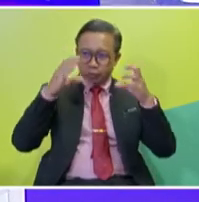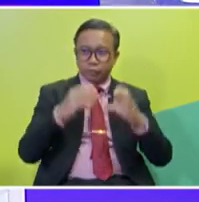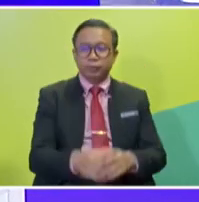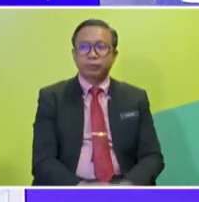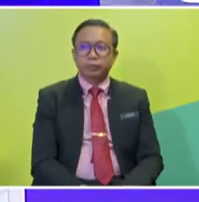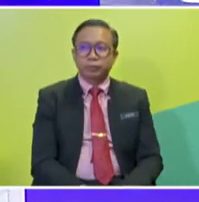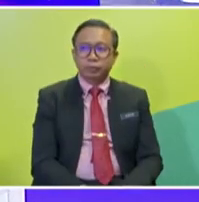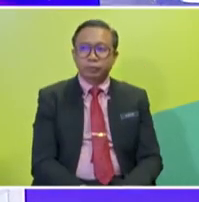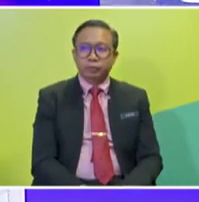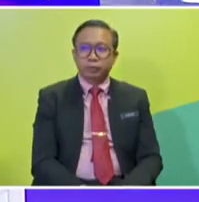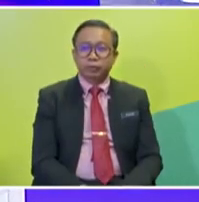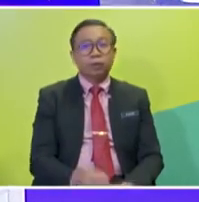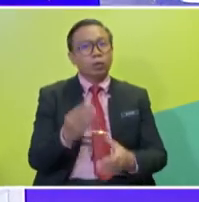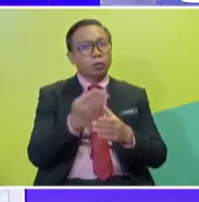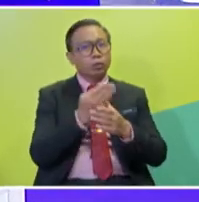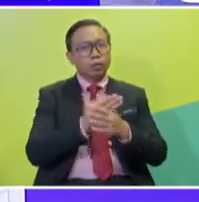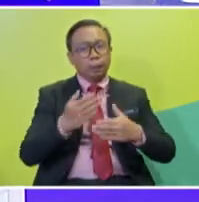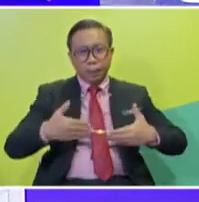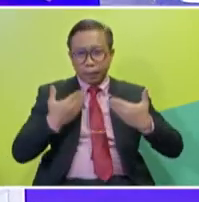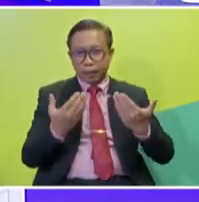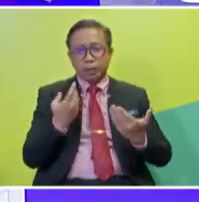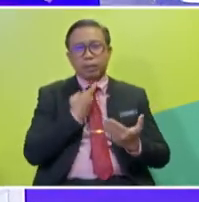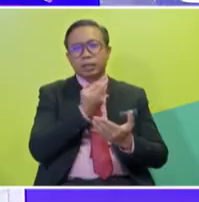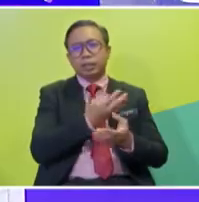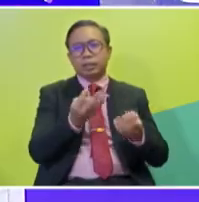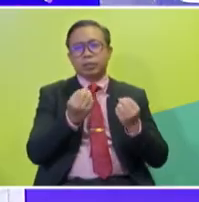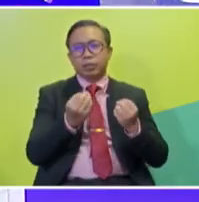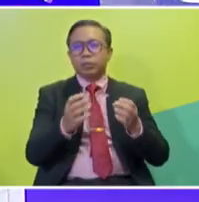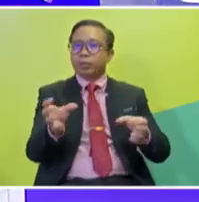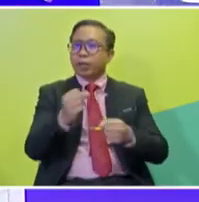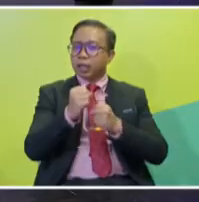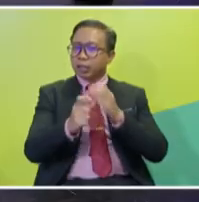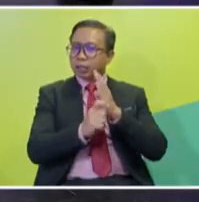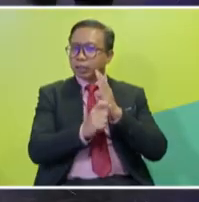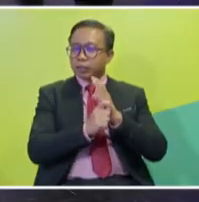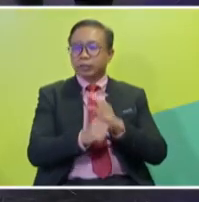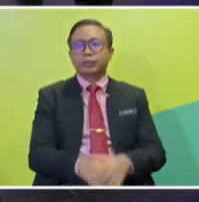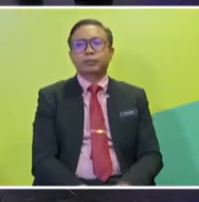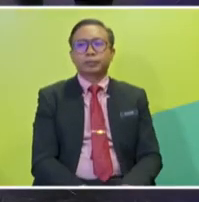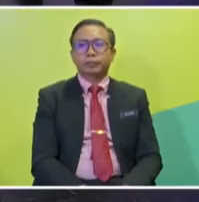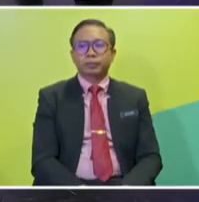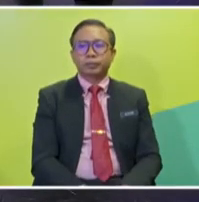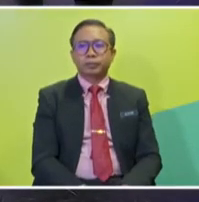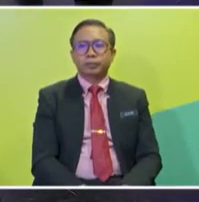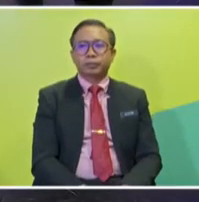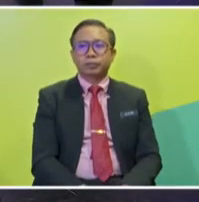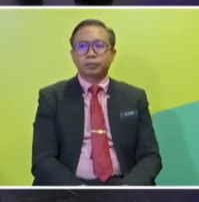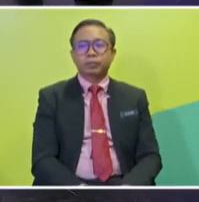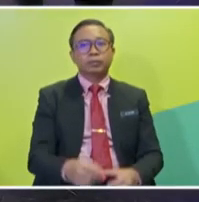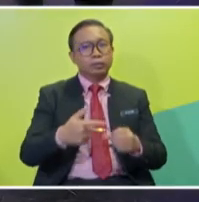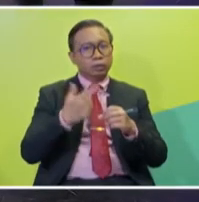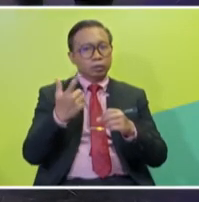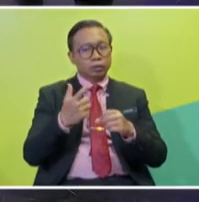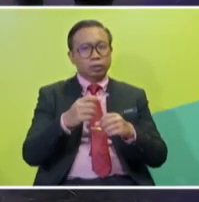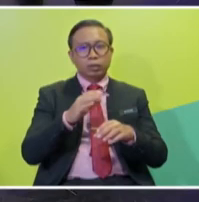juga jago boleh tak kongsikan macam mana kita Boleh dapatkan bahan tambahan untuk topi hari ini betul kita perlu teruskan di luar termasuk